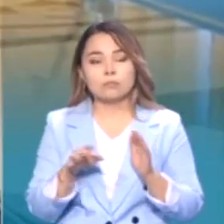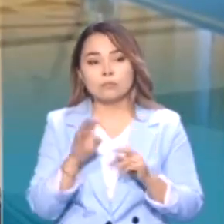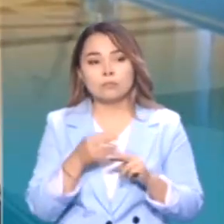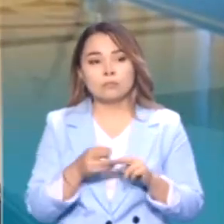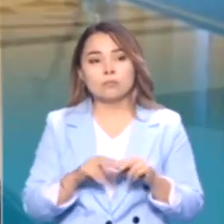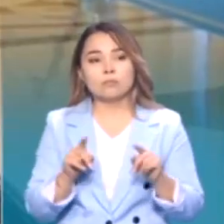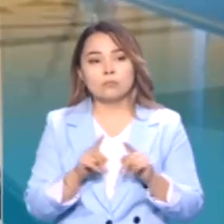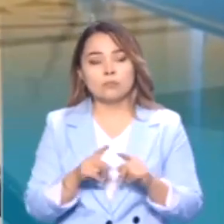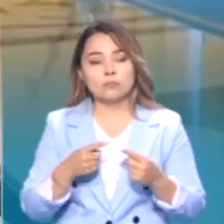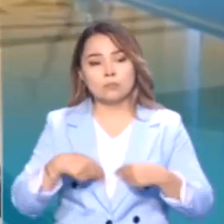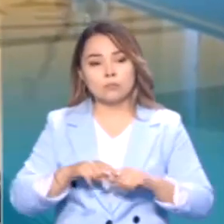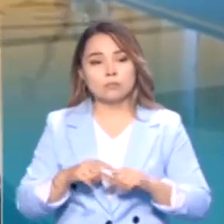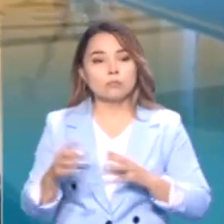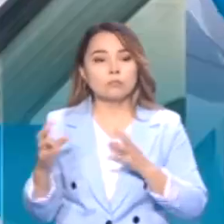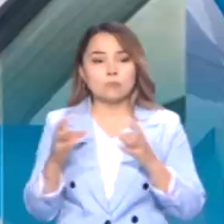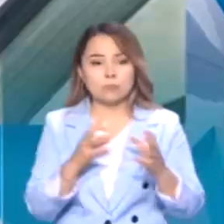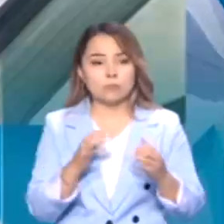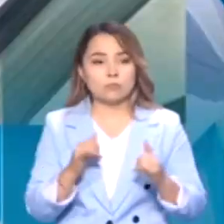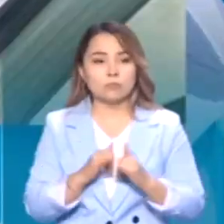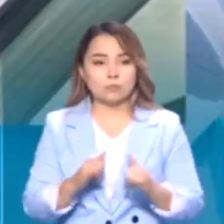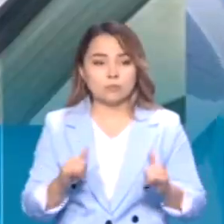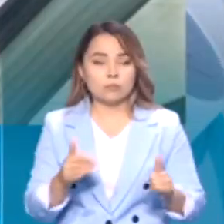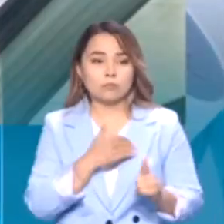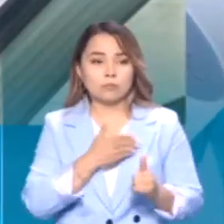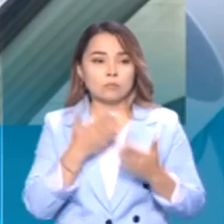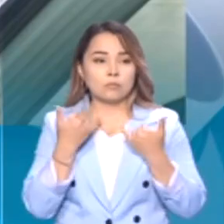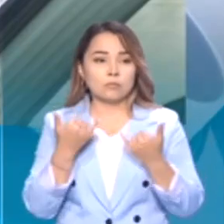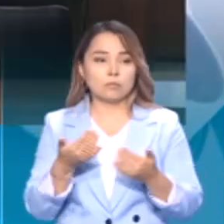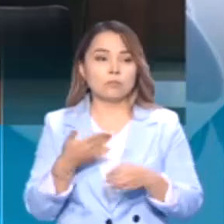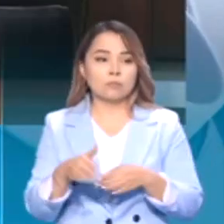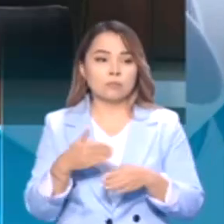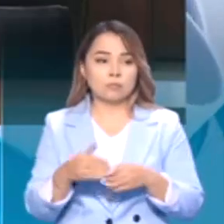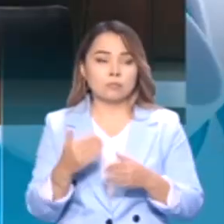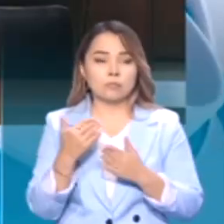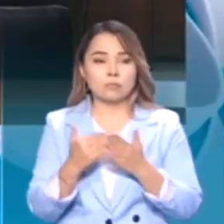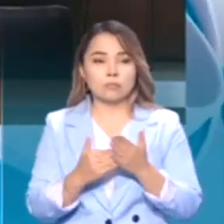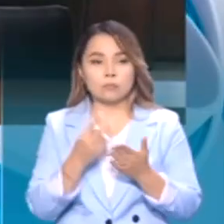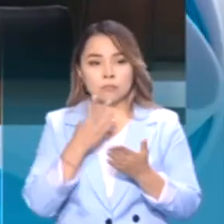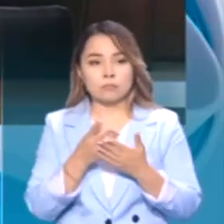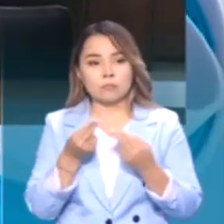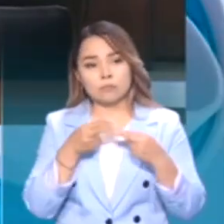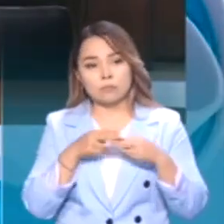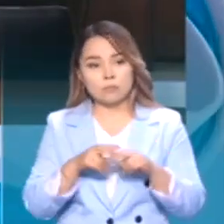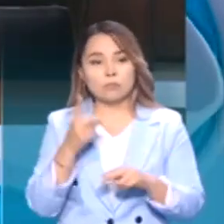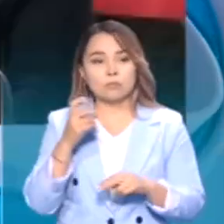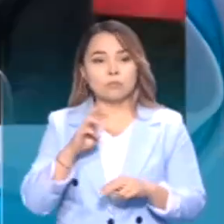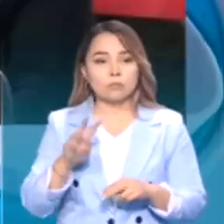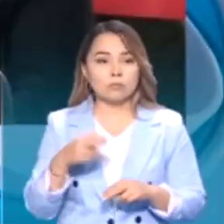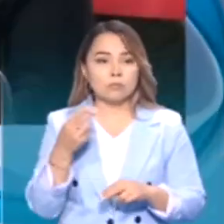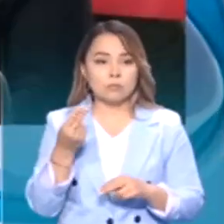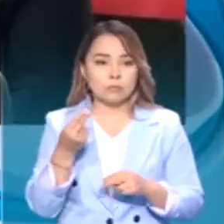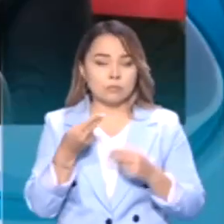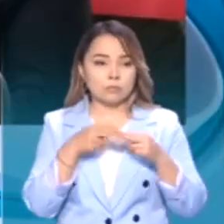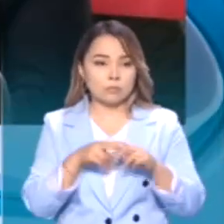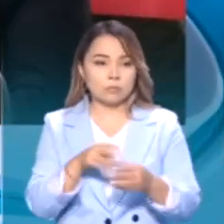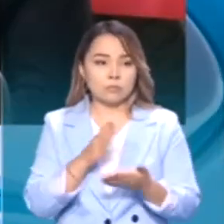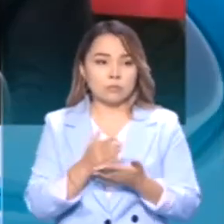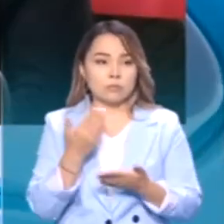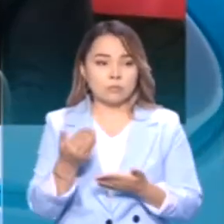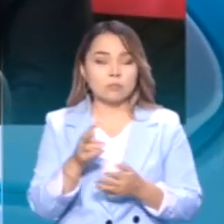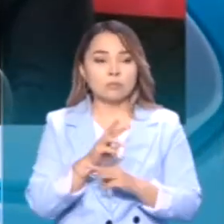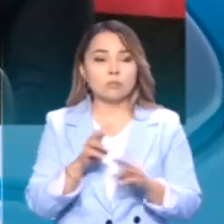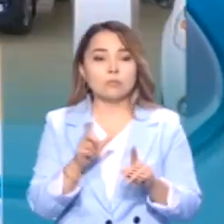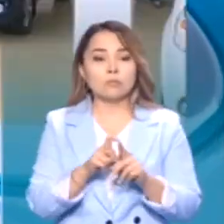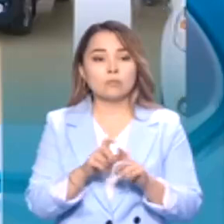қолданылатын көліктерін жаңғырту. Жалпы жеңілдетілген автонесие бағдарламасының қаржыландыруға 100 миллиард теңге қаржы бөлініпті.